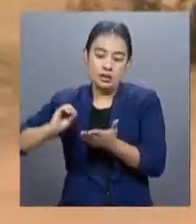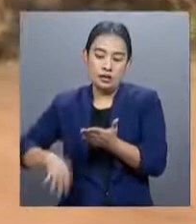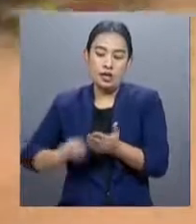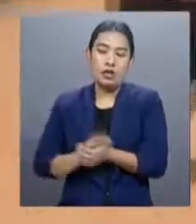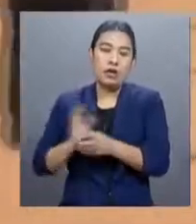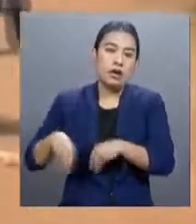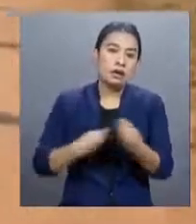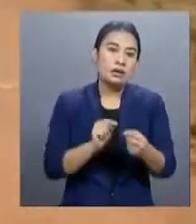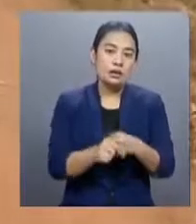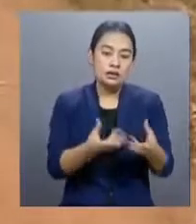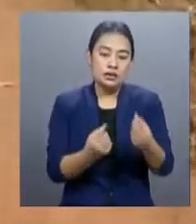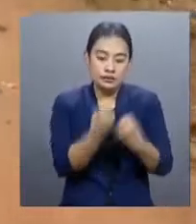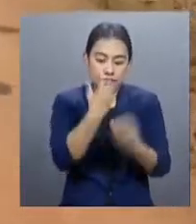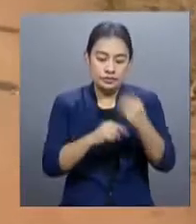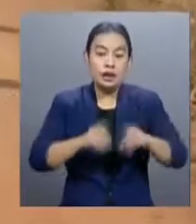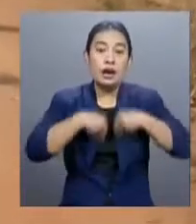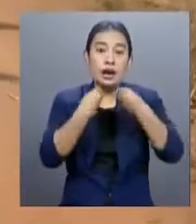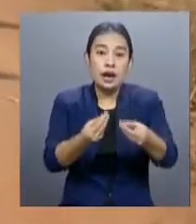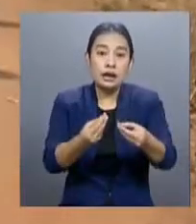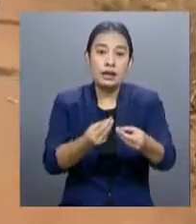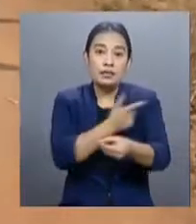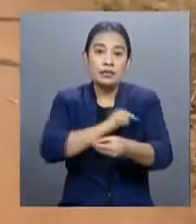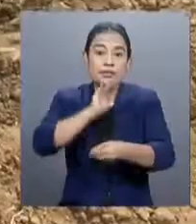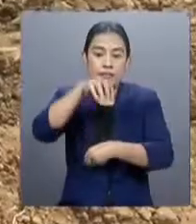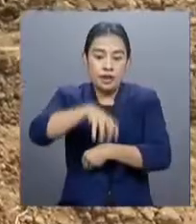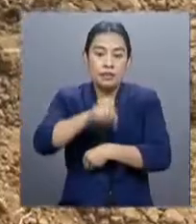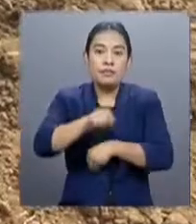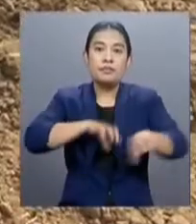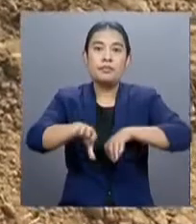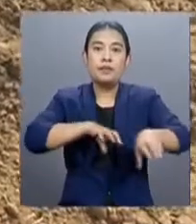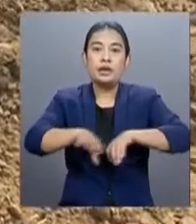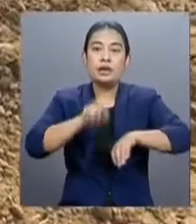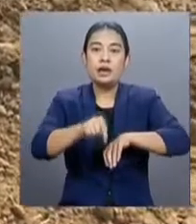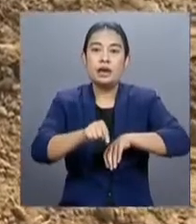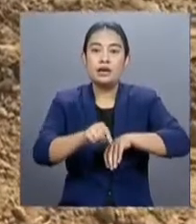าธารณะคืนให้กับทางเทศบาลเพื่อใช้ประโยชน์ในการบริหารจัดการขยะต่อไป